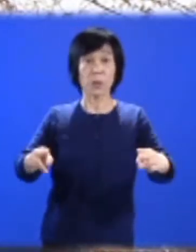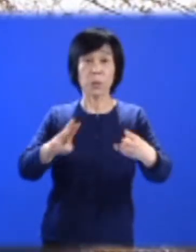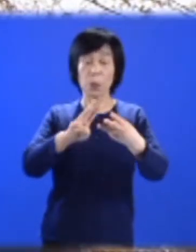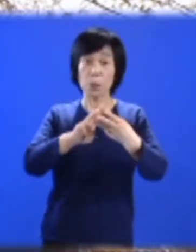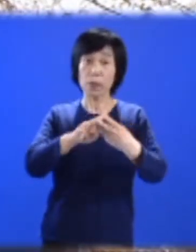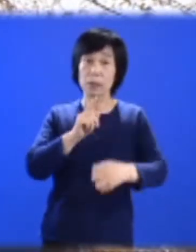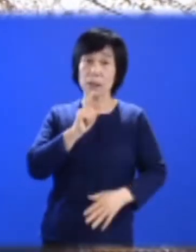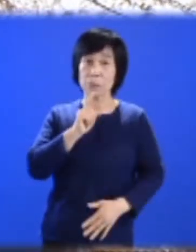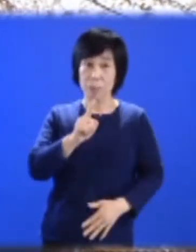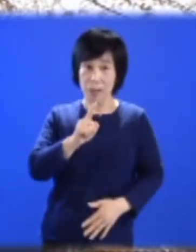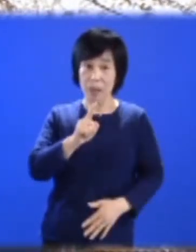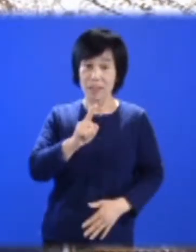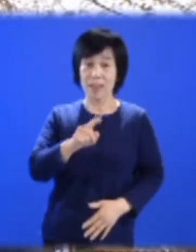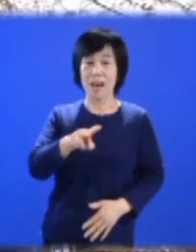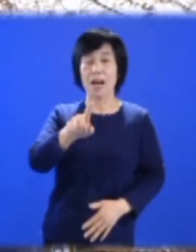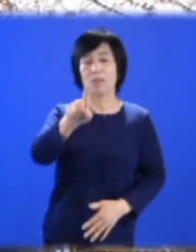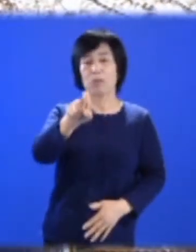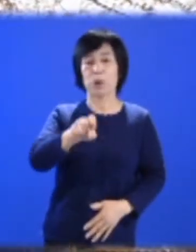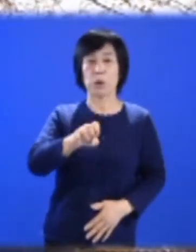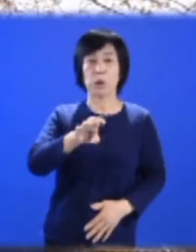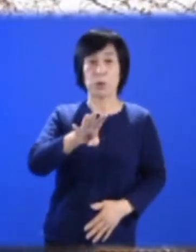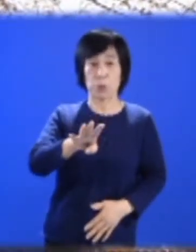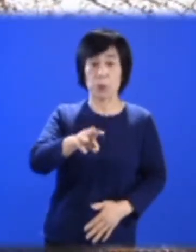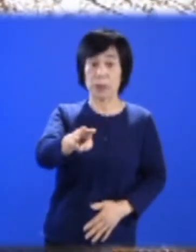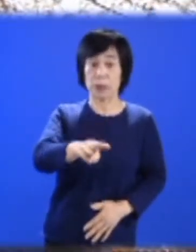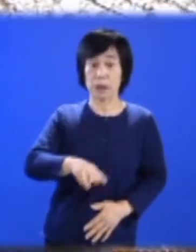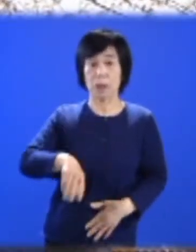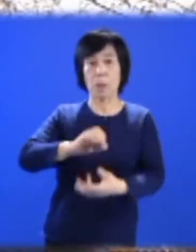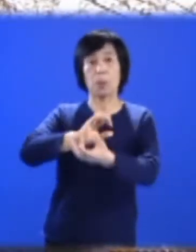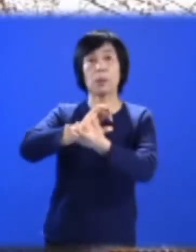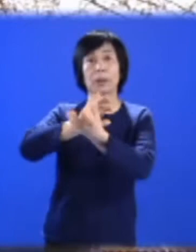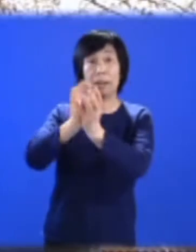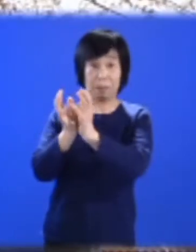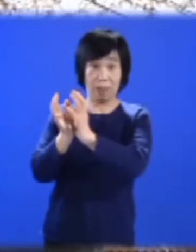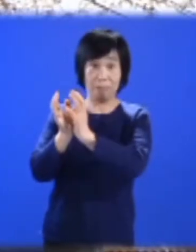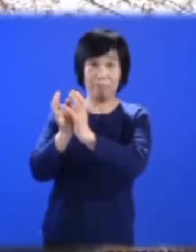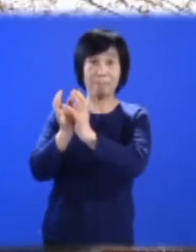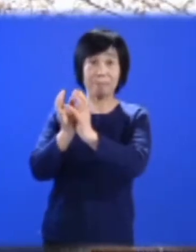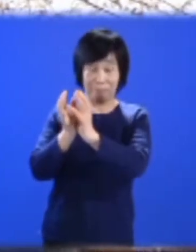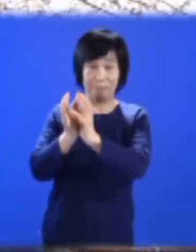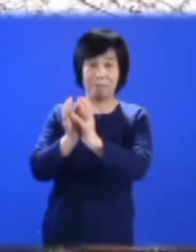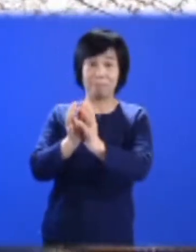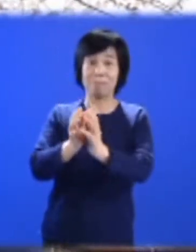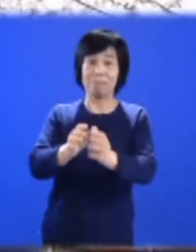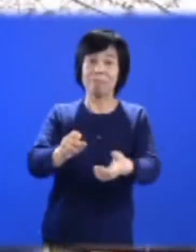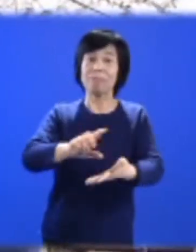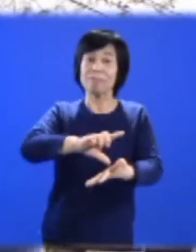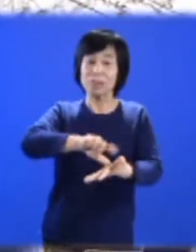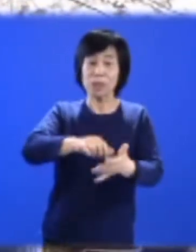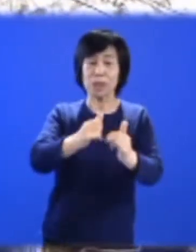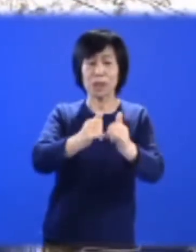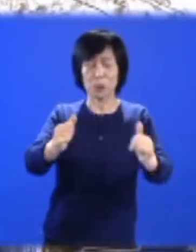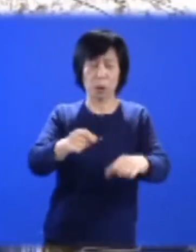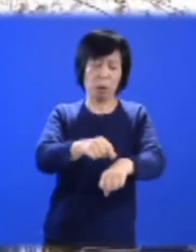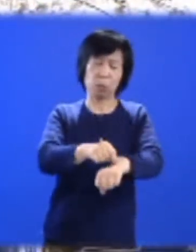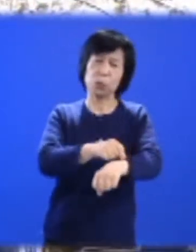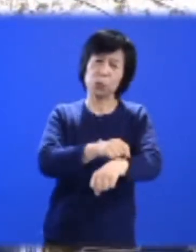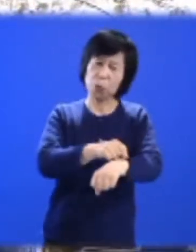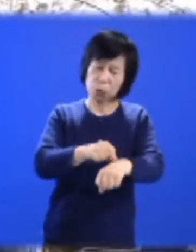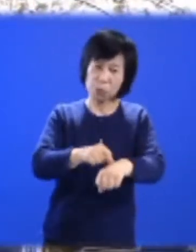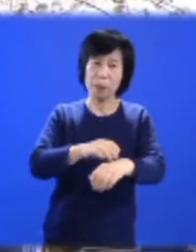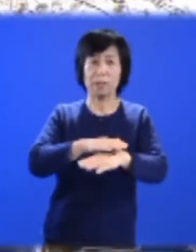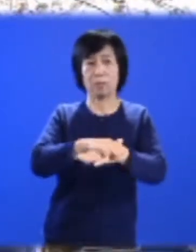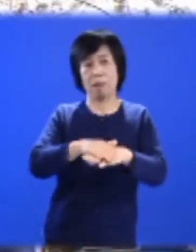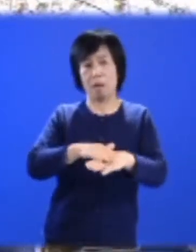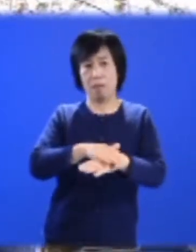田に住んでいる人たちにとって特別な思い入れのある存在なんですね。とにかくまず富